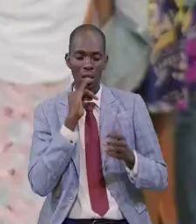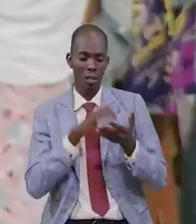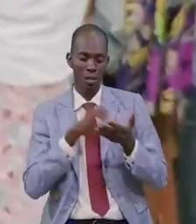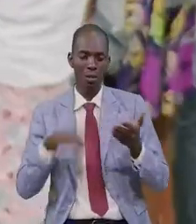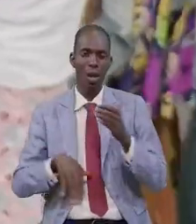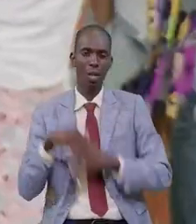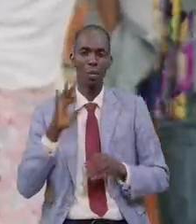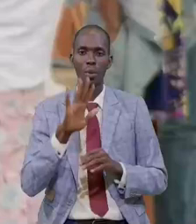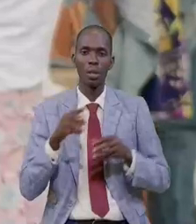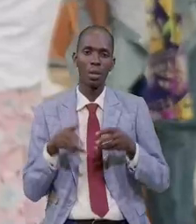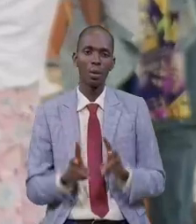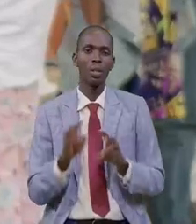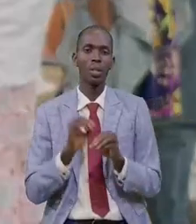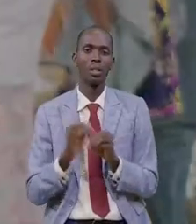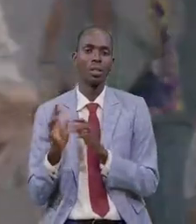ton